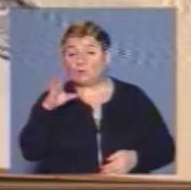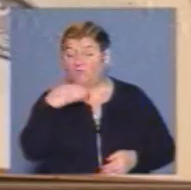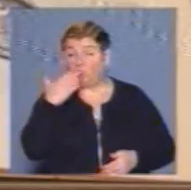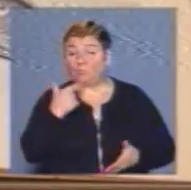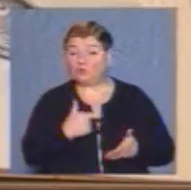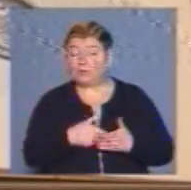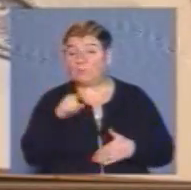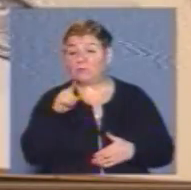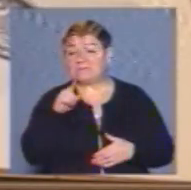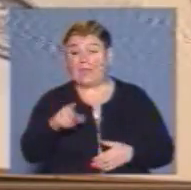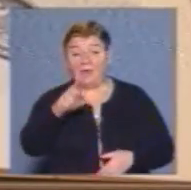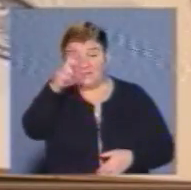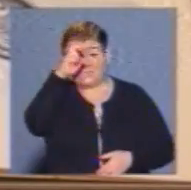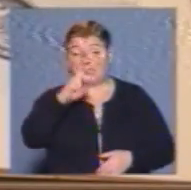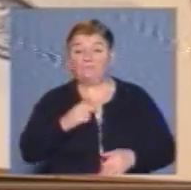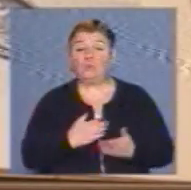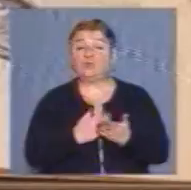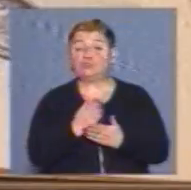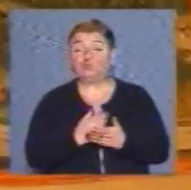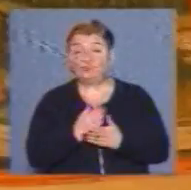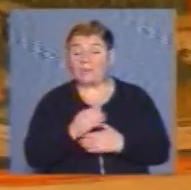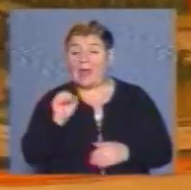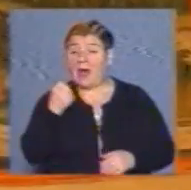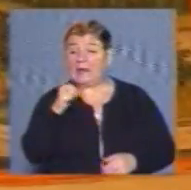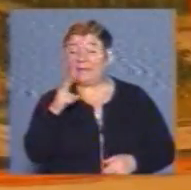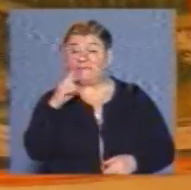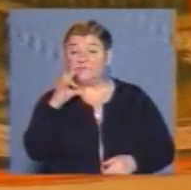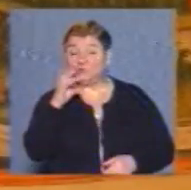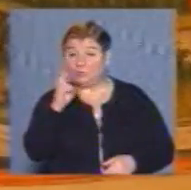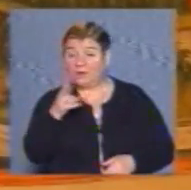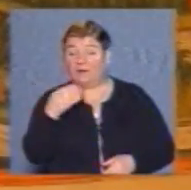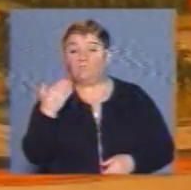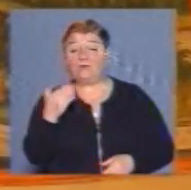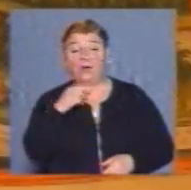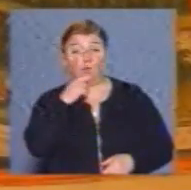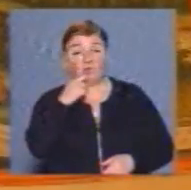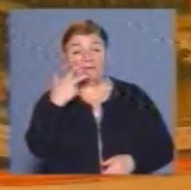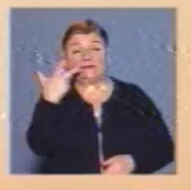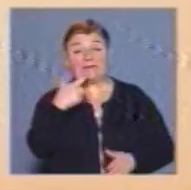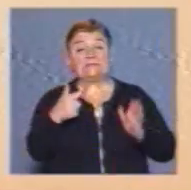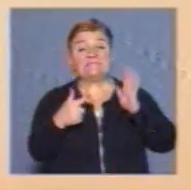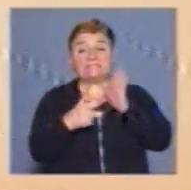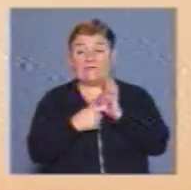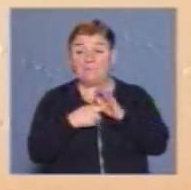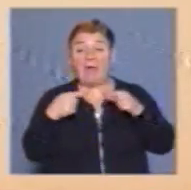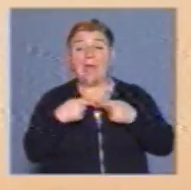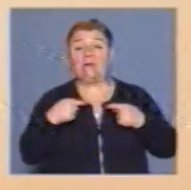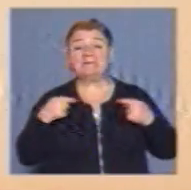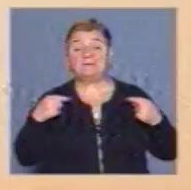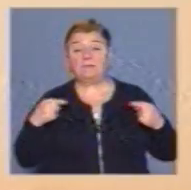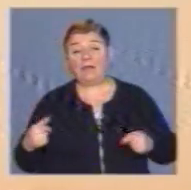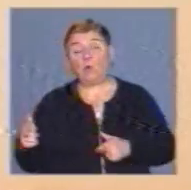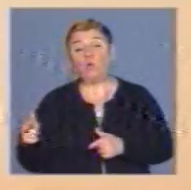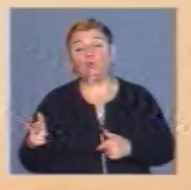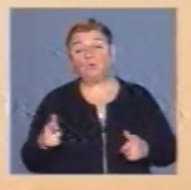повідомляє речниця Державної фіскальної служби в області Алла Дацюк. Вона каже, це 37 екземплярів, найстаріші з яких датуються з